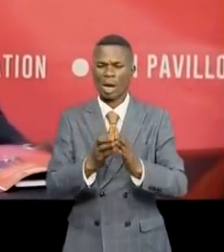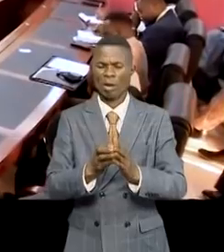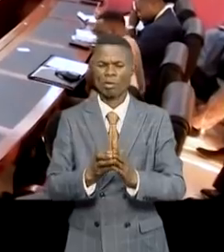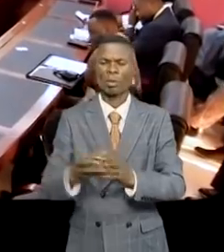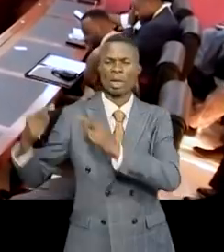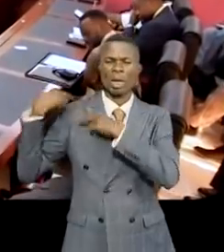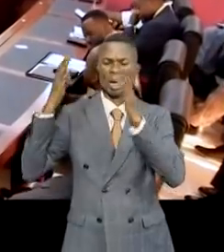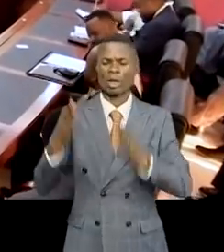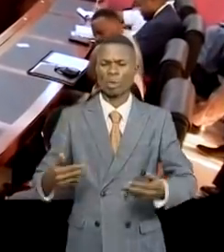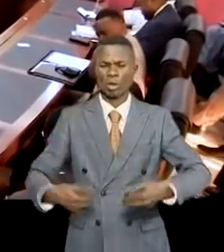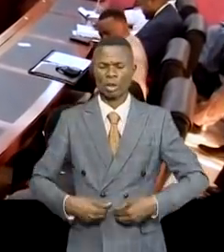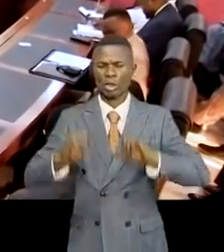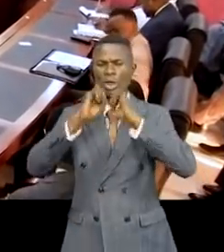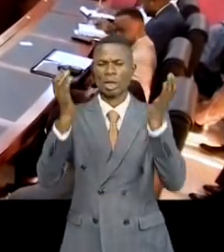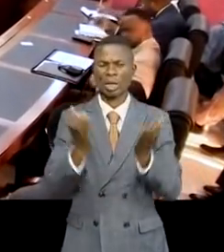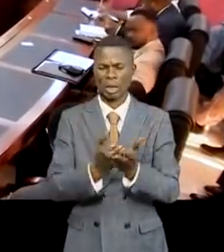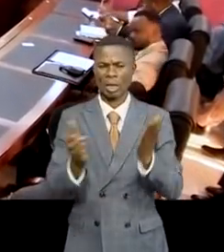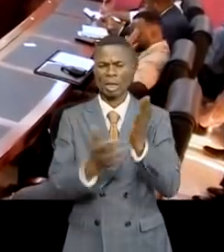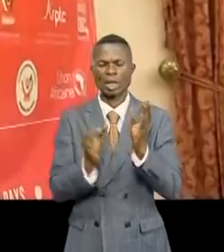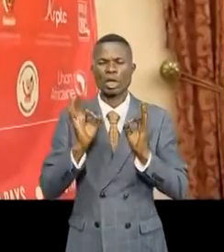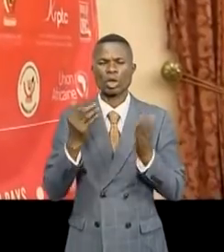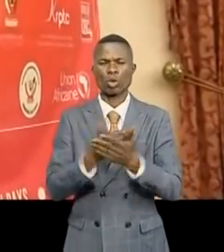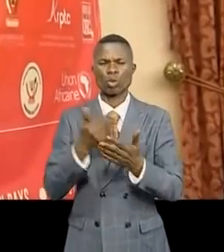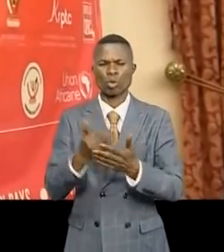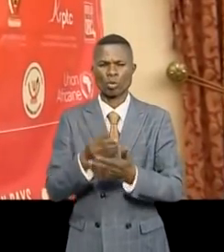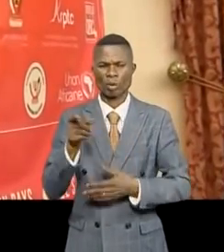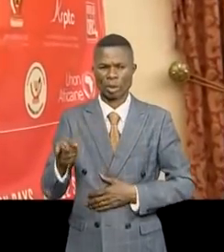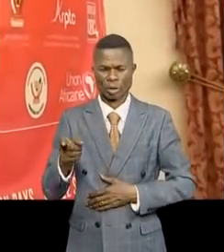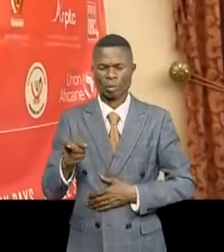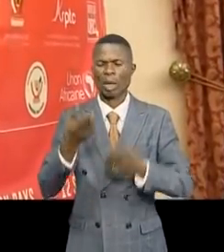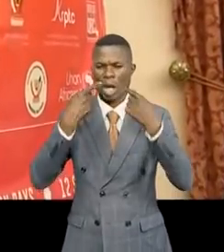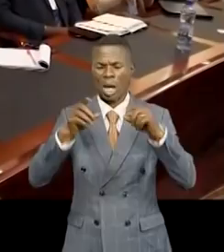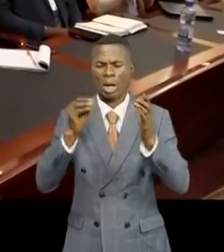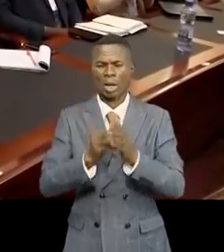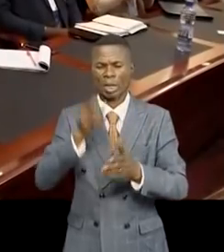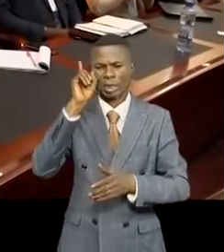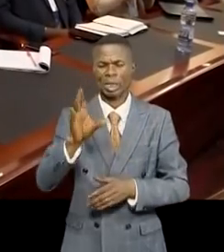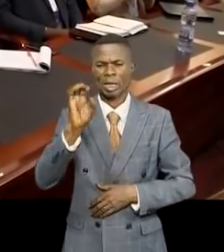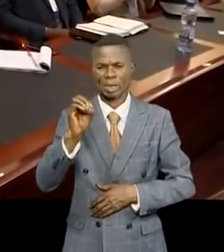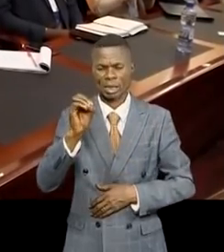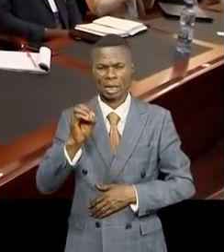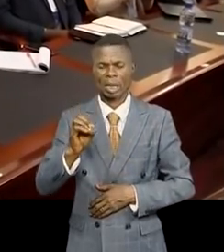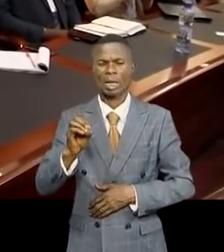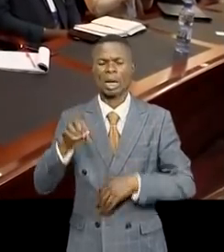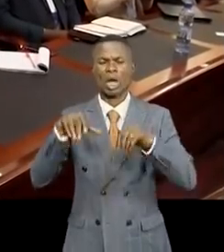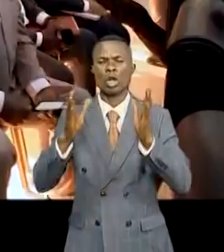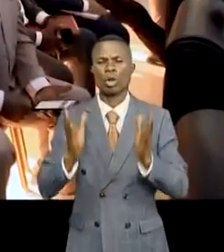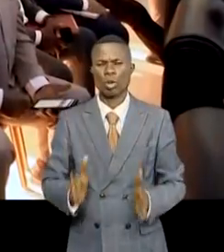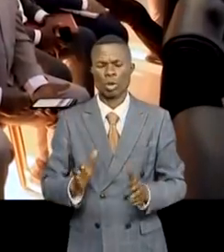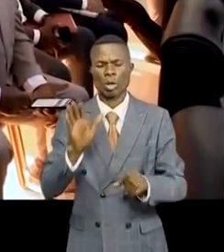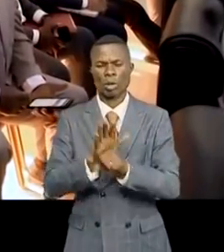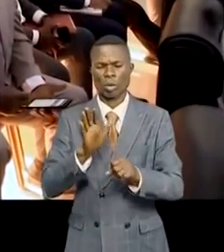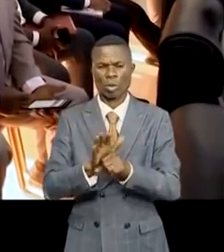entreprises novatrices dans le secteur des nouvelles technologies start-up. Signalons que plus de 150 nationalités et plusieurs dizaines